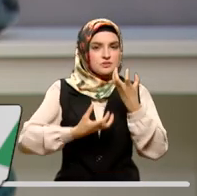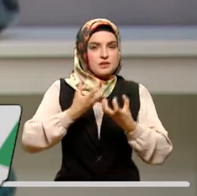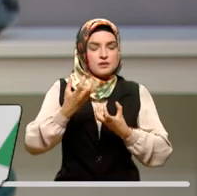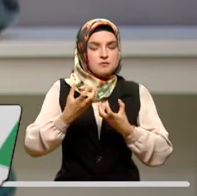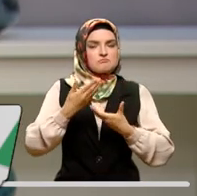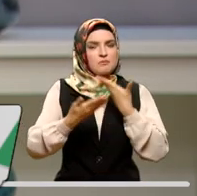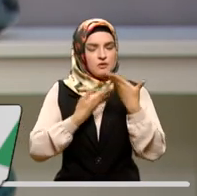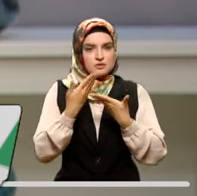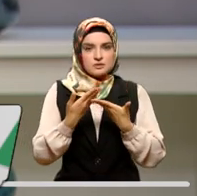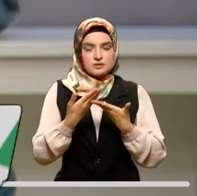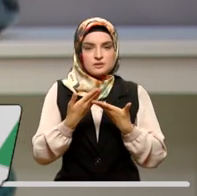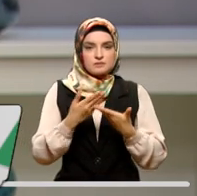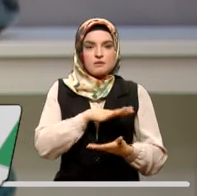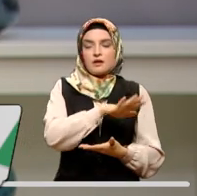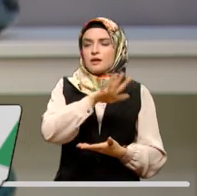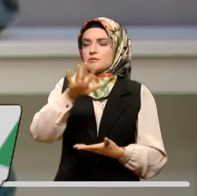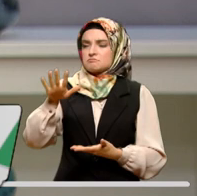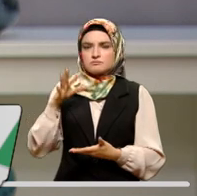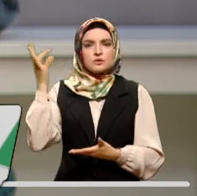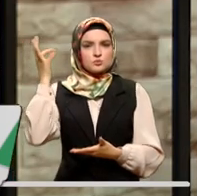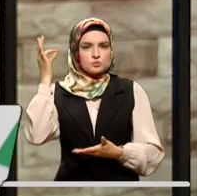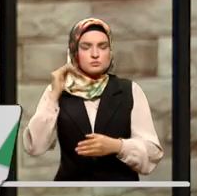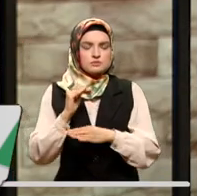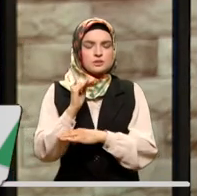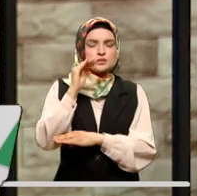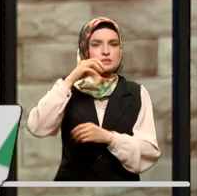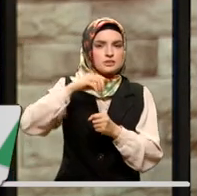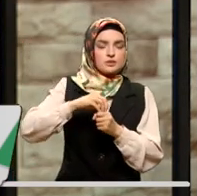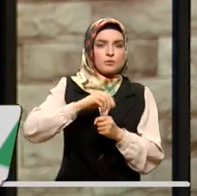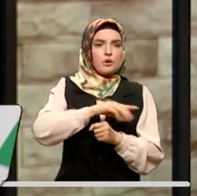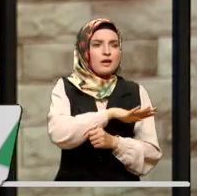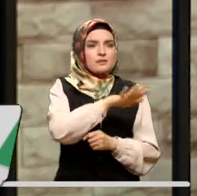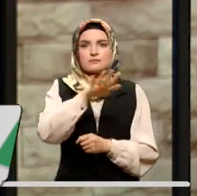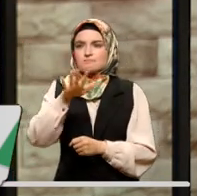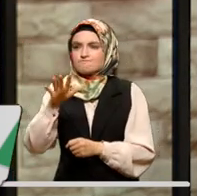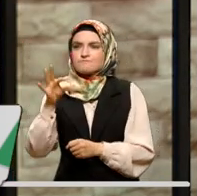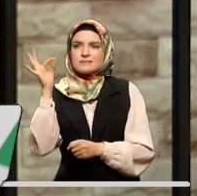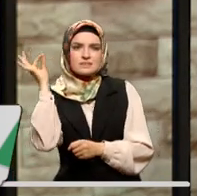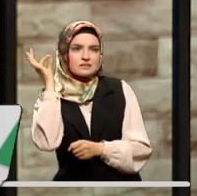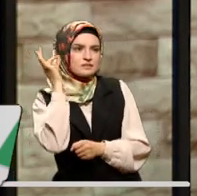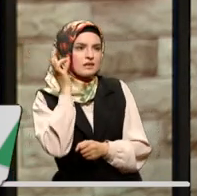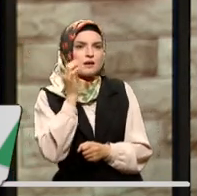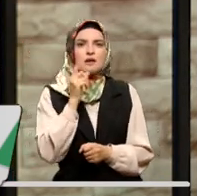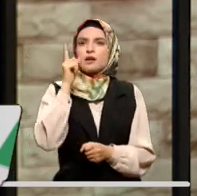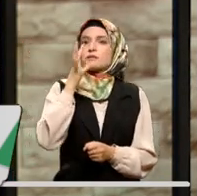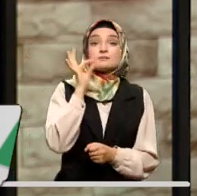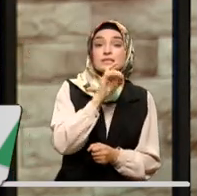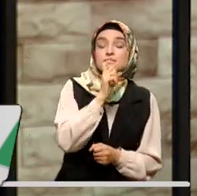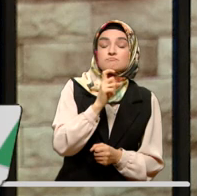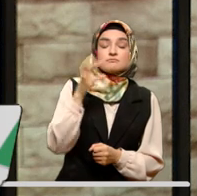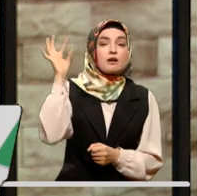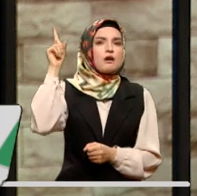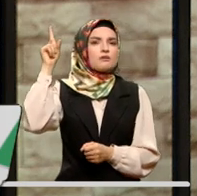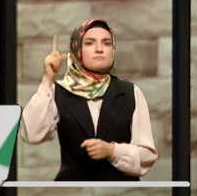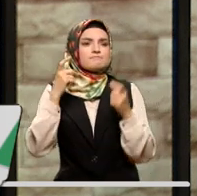bahseder. Etrafında duyulur yani yaşadığı için. O etrafındakilere kulak kesilir. Allah kim, Allah nerede, Allah